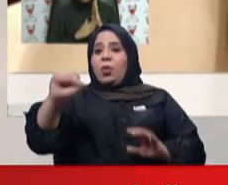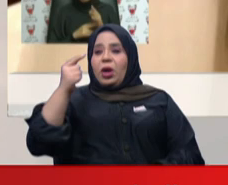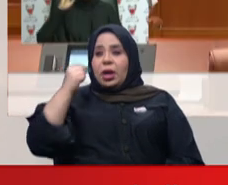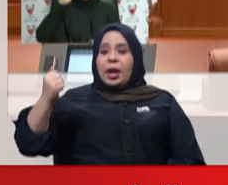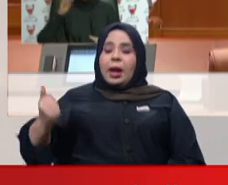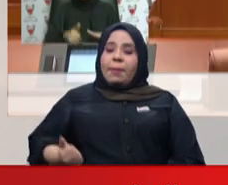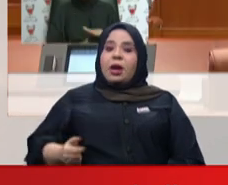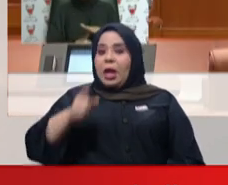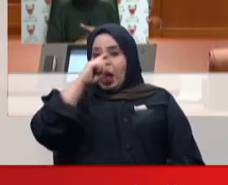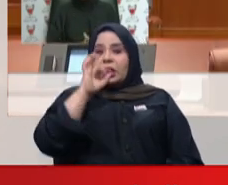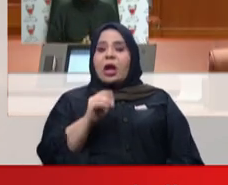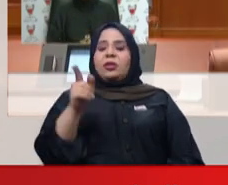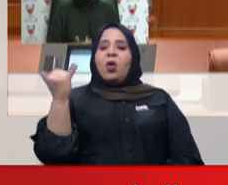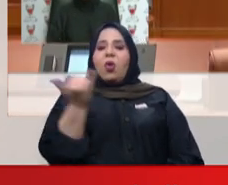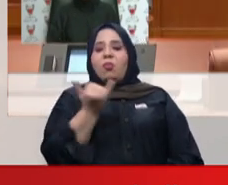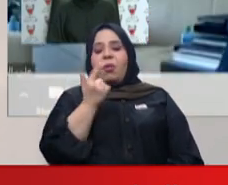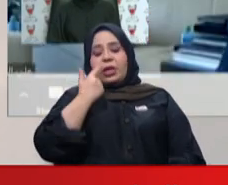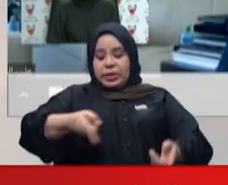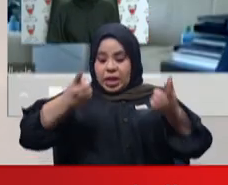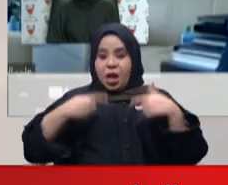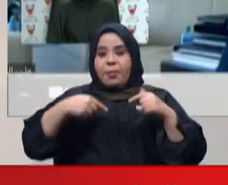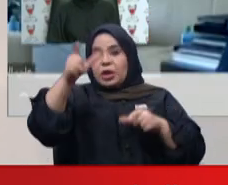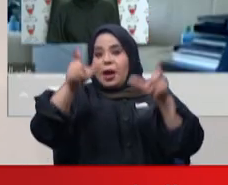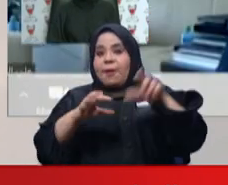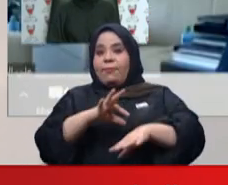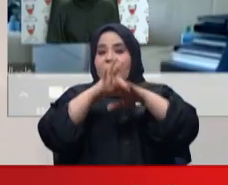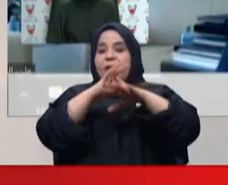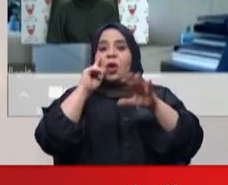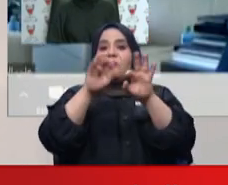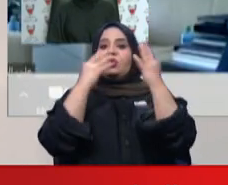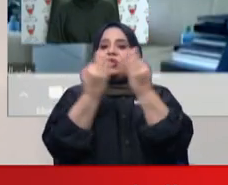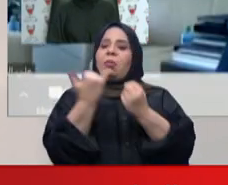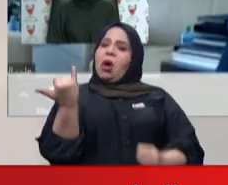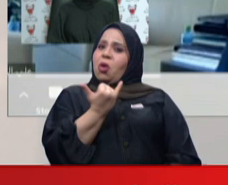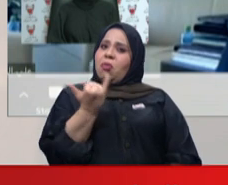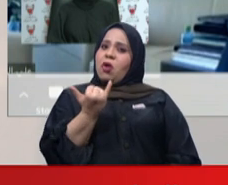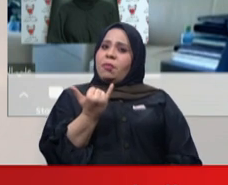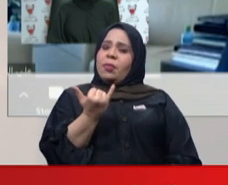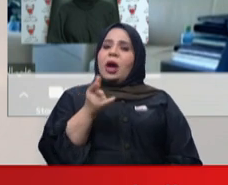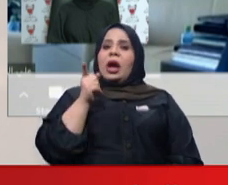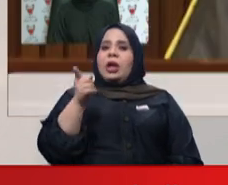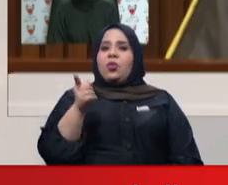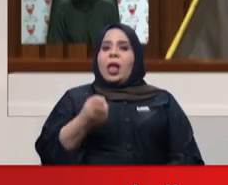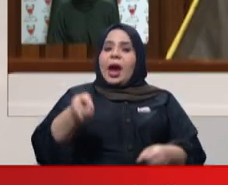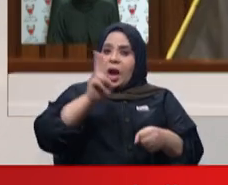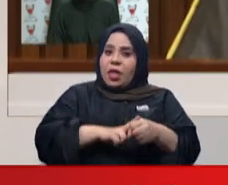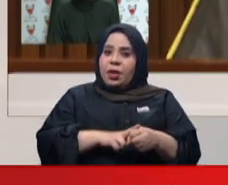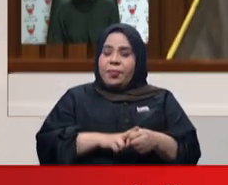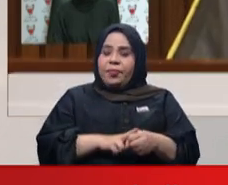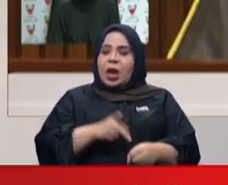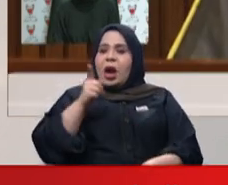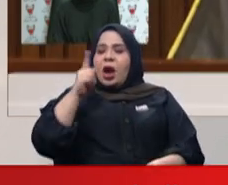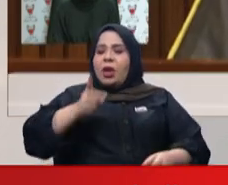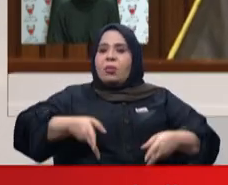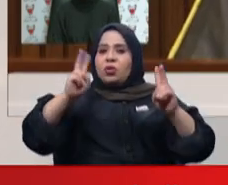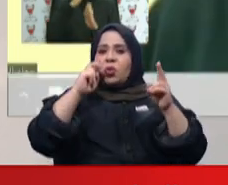لأن سلامة الفرد من سلامة المجتمع. فمما لا شك فيه أن هذا القانون قد اشتمل، هذا المشروع قد